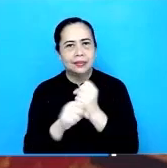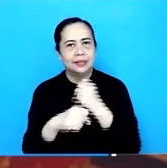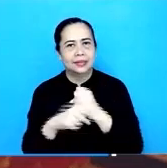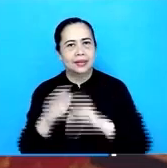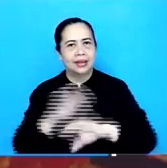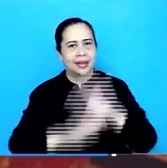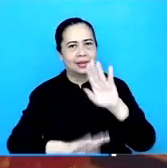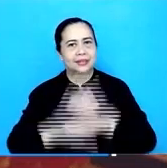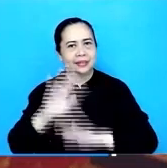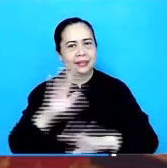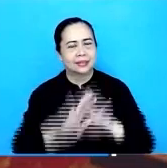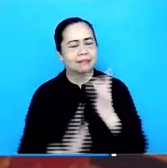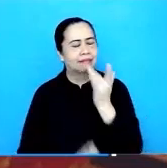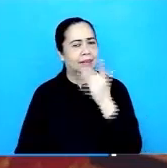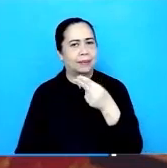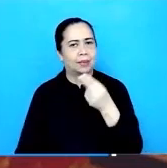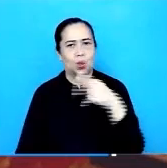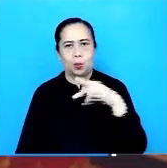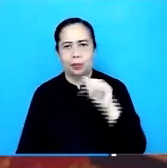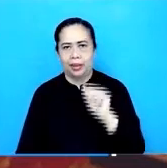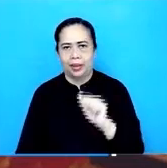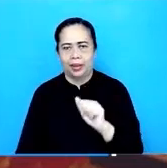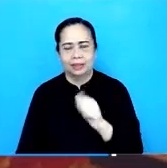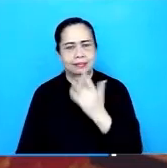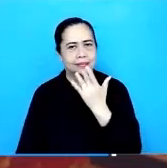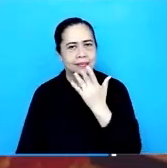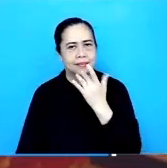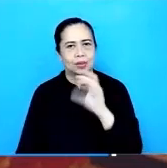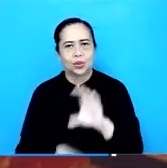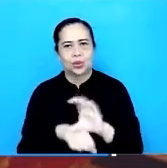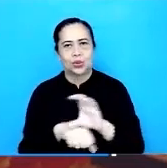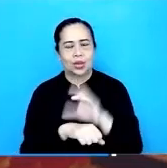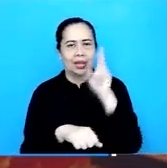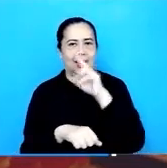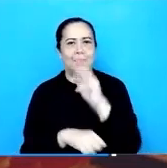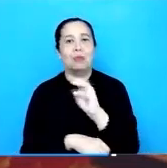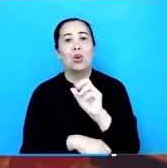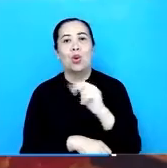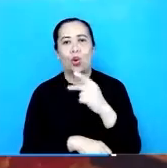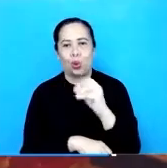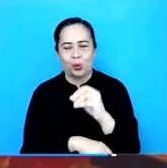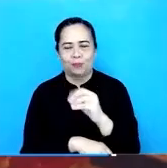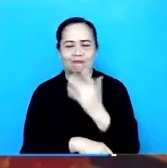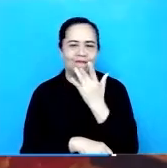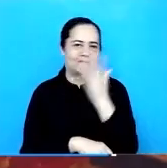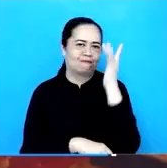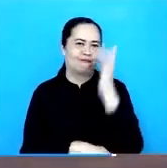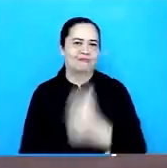sa kamay. Ang sarap ng hopya. Nasang lasa yung chocolate. Esther, munggo pala to. Anyway, sarap!